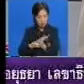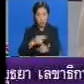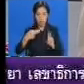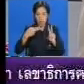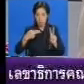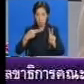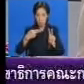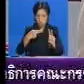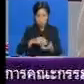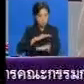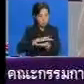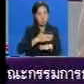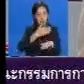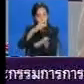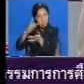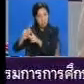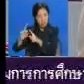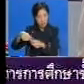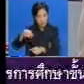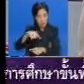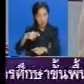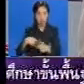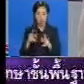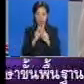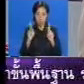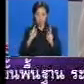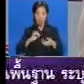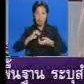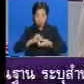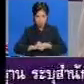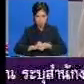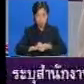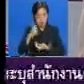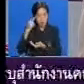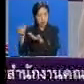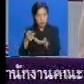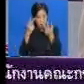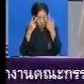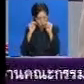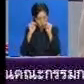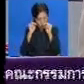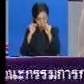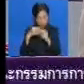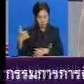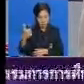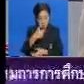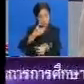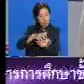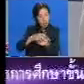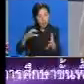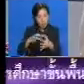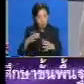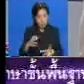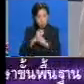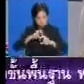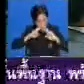ๆเพื่อสร้างความเข้าใจในขณะที่คณะกรรมการสมานฉันท์ค่ะจะเชิญนายกรัฐมนตรีเข้ารับฟังบรรยายสรุปผลการศึกษา16กรกฎาค